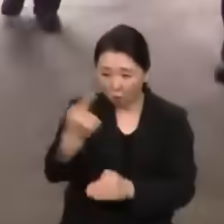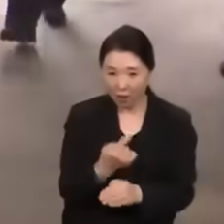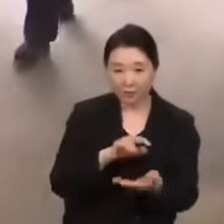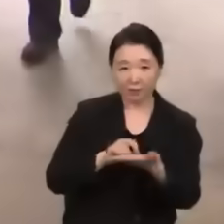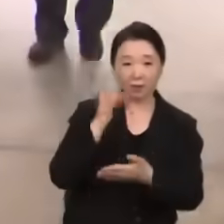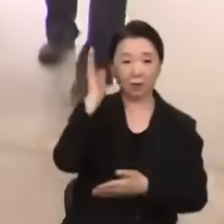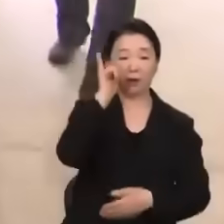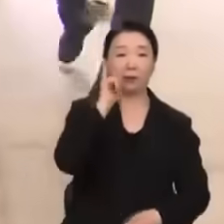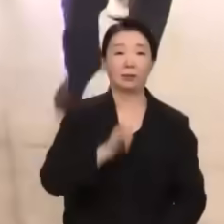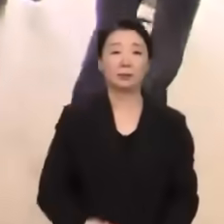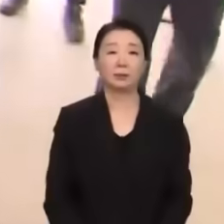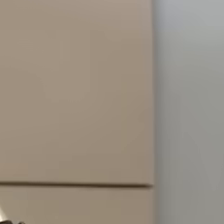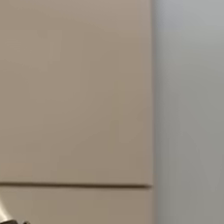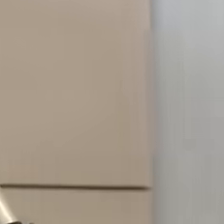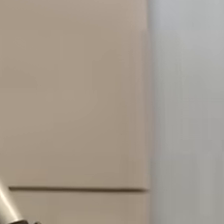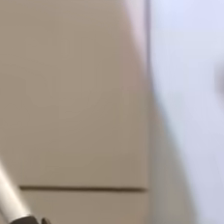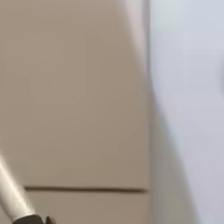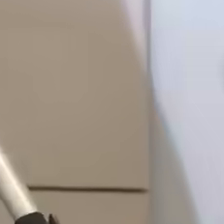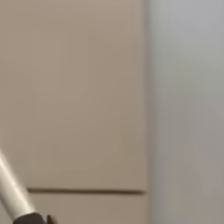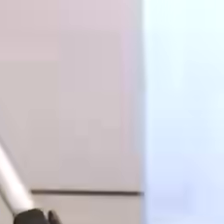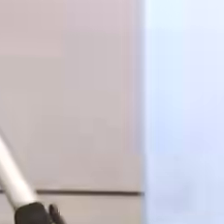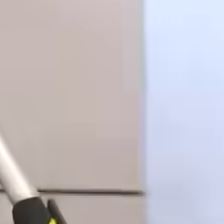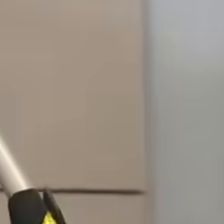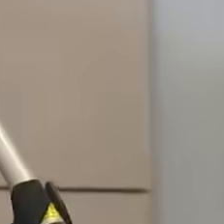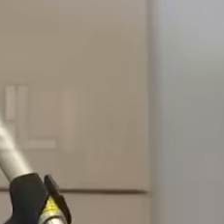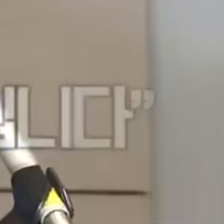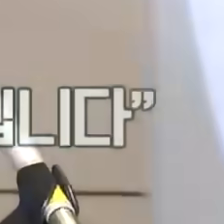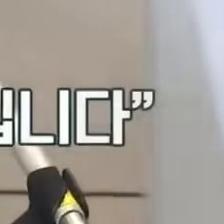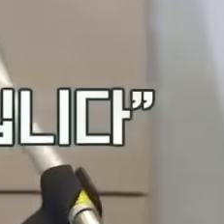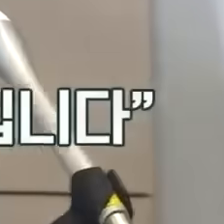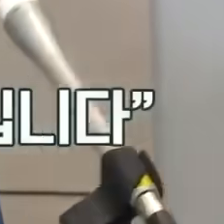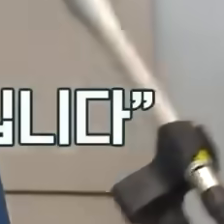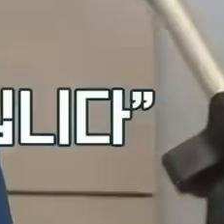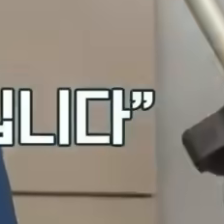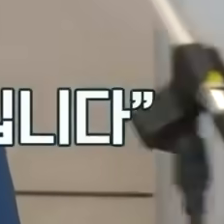정아람 있니다 아마요